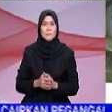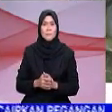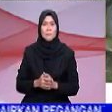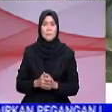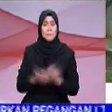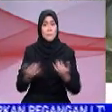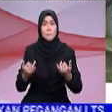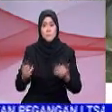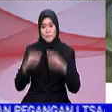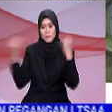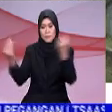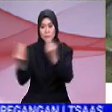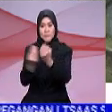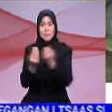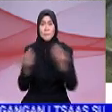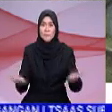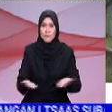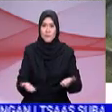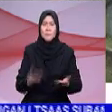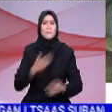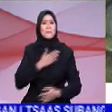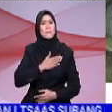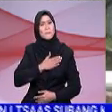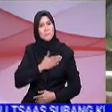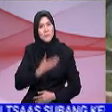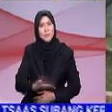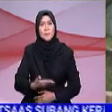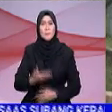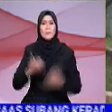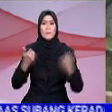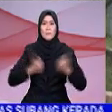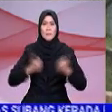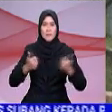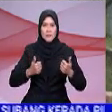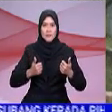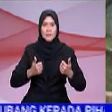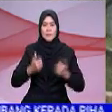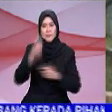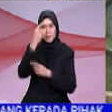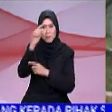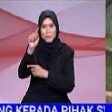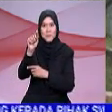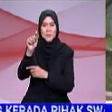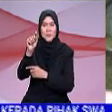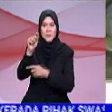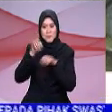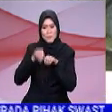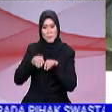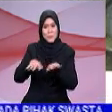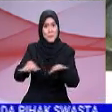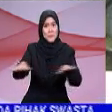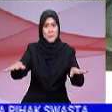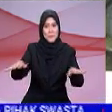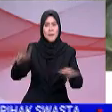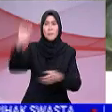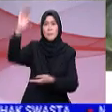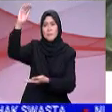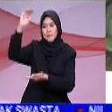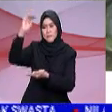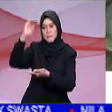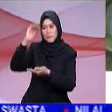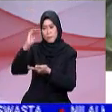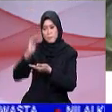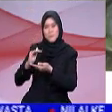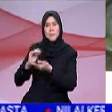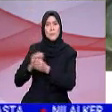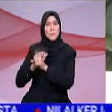kita masyarakat yang ada pada hari ini, kita berkorban pada hari raya ini demi untuk penularan ataupun penurunan